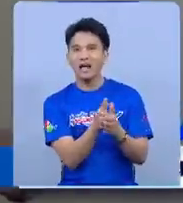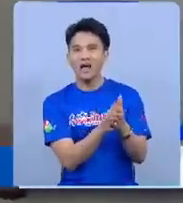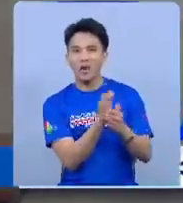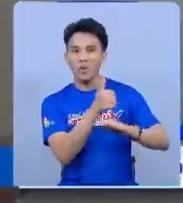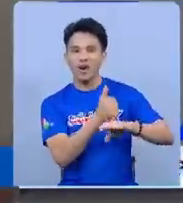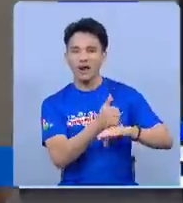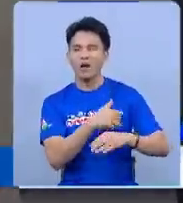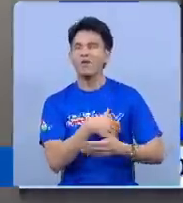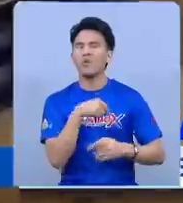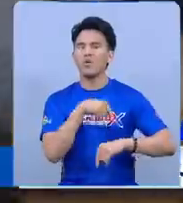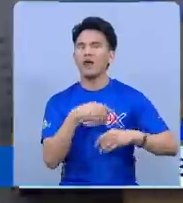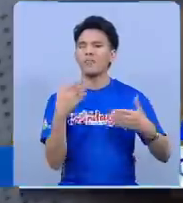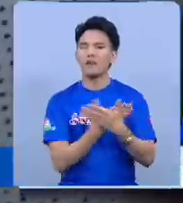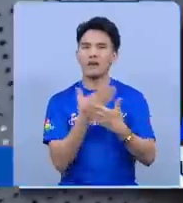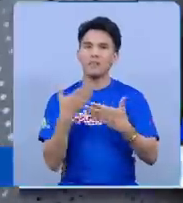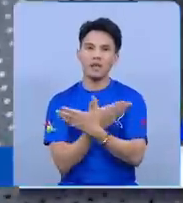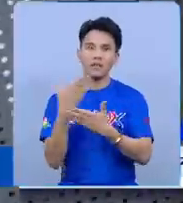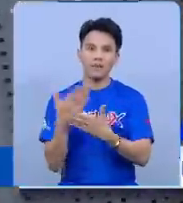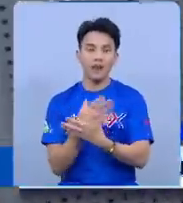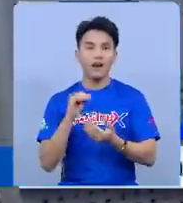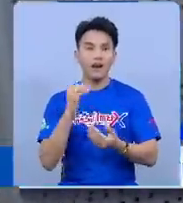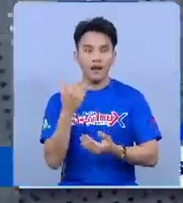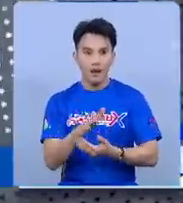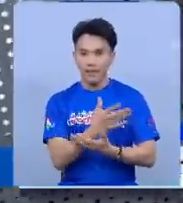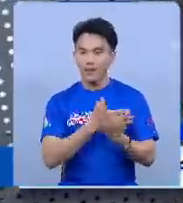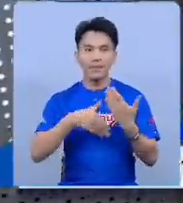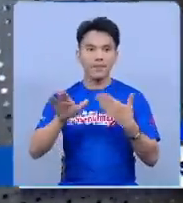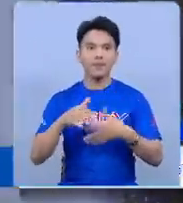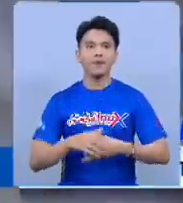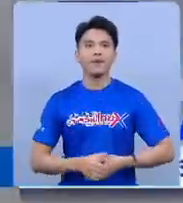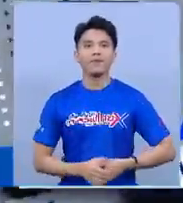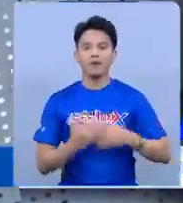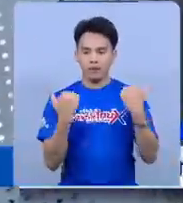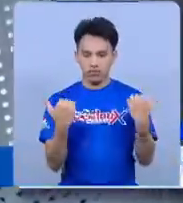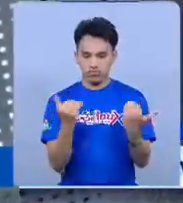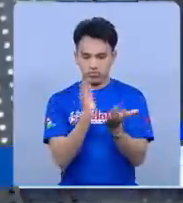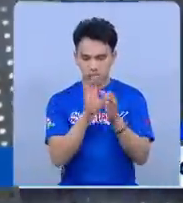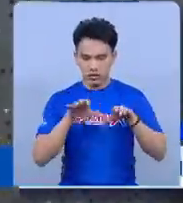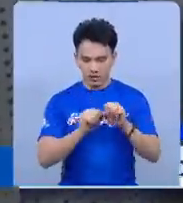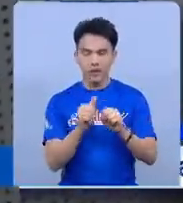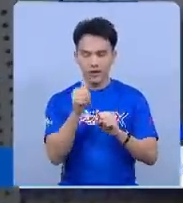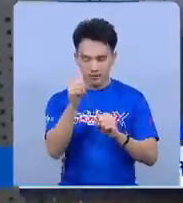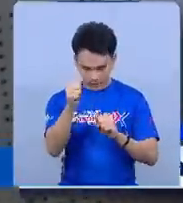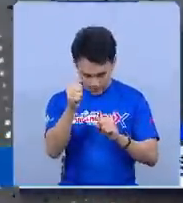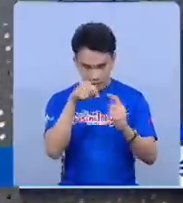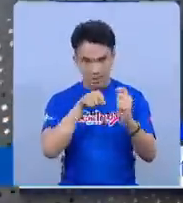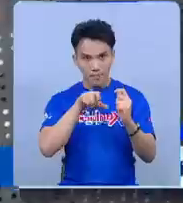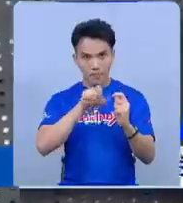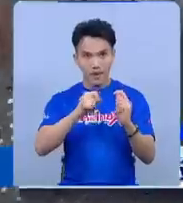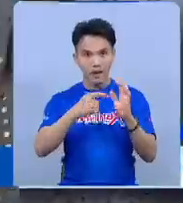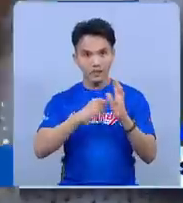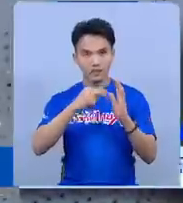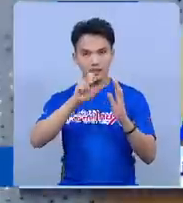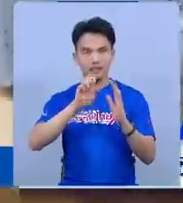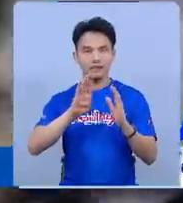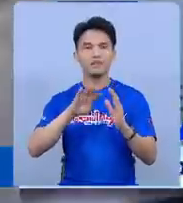างๆนานาผลัดวันไปเรื่อยๆก่อนที่แม่มณีจะหลบหนีไปนะคะแล้วตำรวจเนี่ยก็ไปจับกุมตัวได้ที่อำเภอสัตหีบจังหวัดชลบุรี